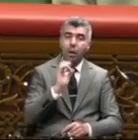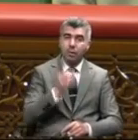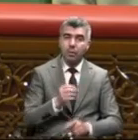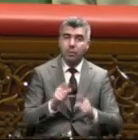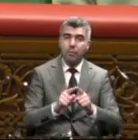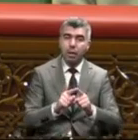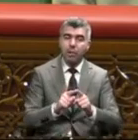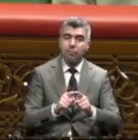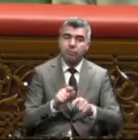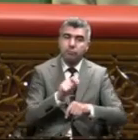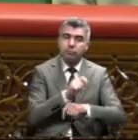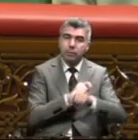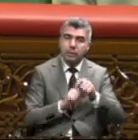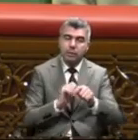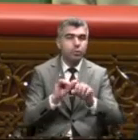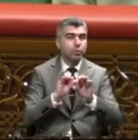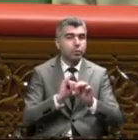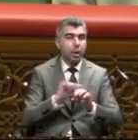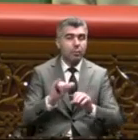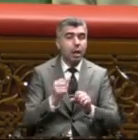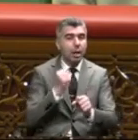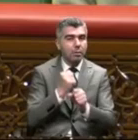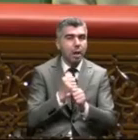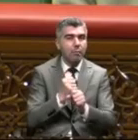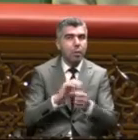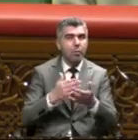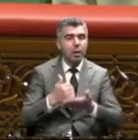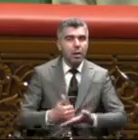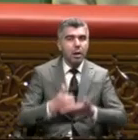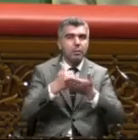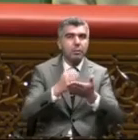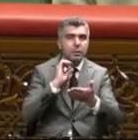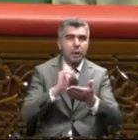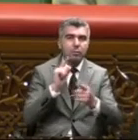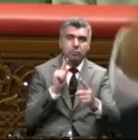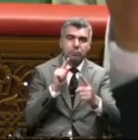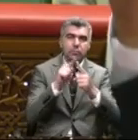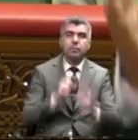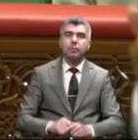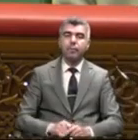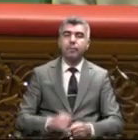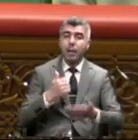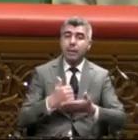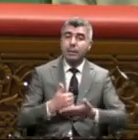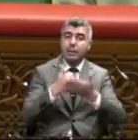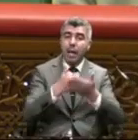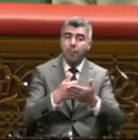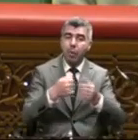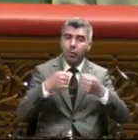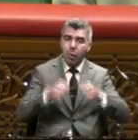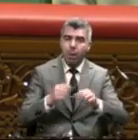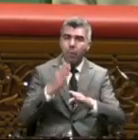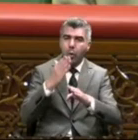مكتوبه ولا تتفرج على الوضع ولكنها تتدخل وتدخل بشكل مركز والدعم راه ماشي فقط في الطحين